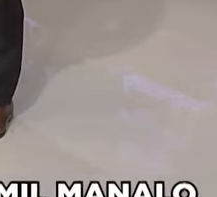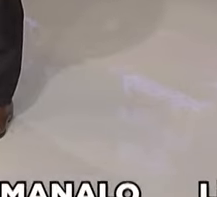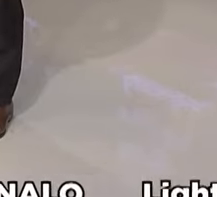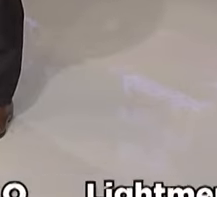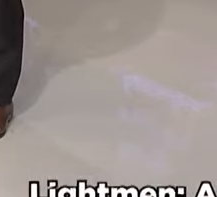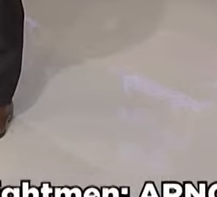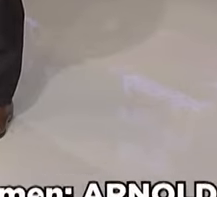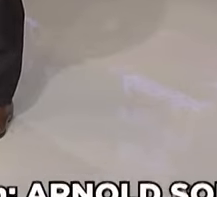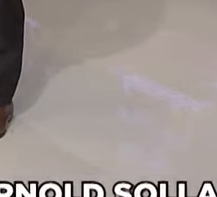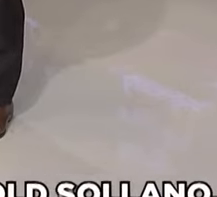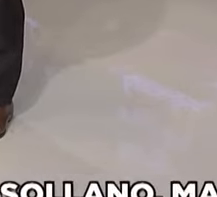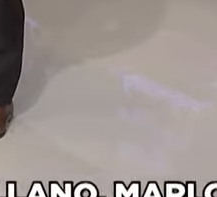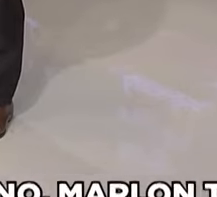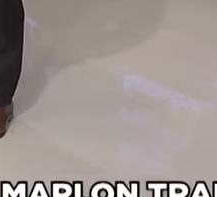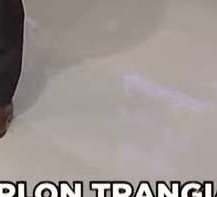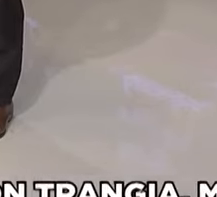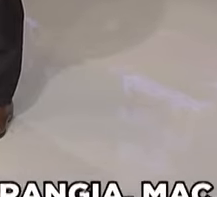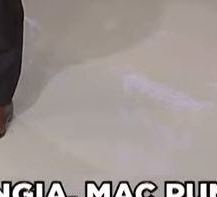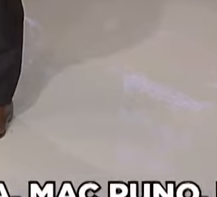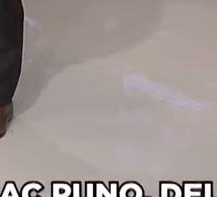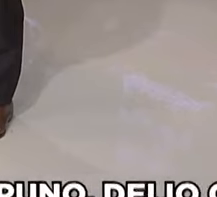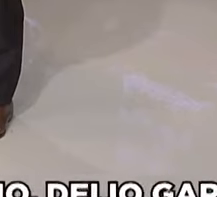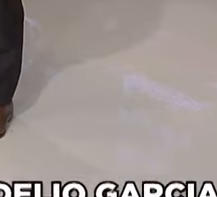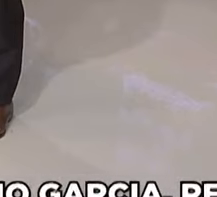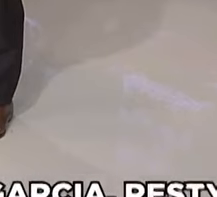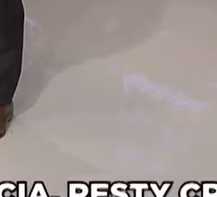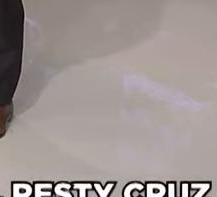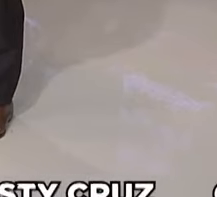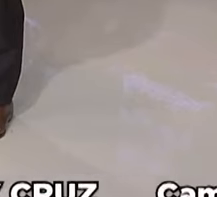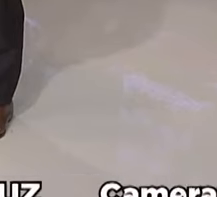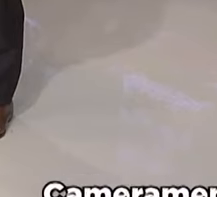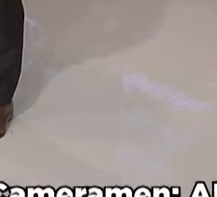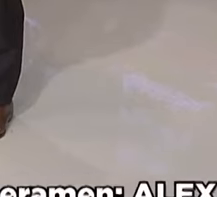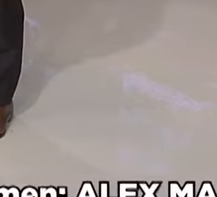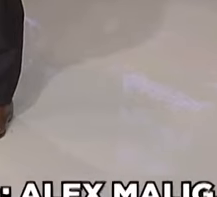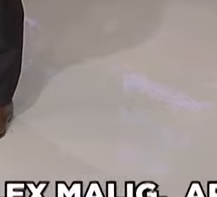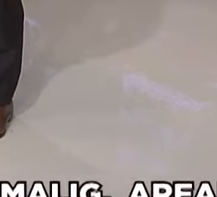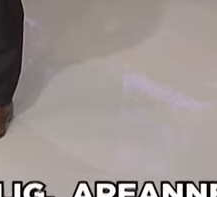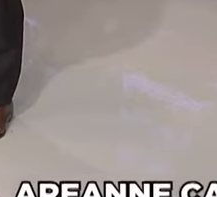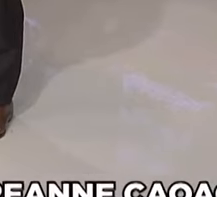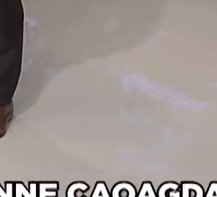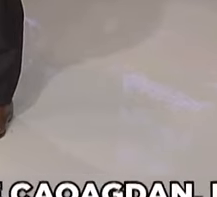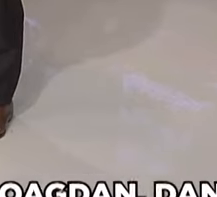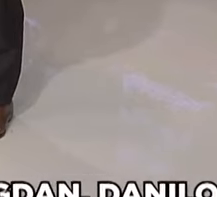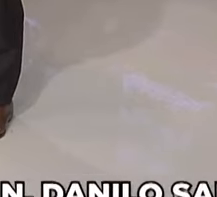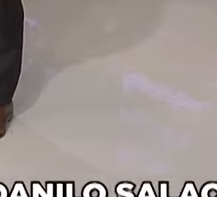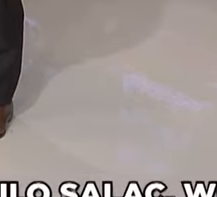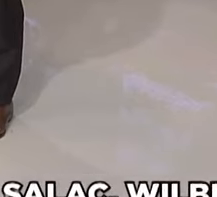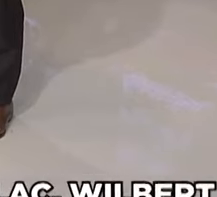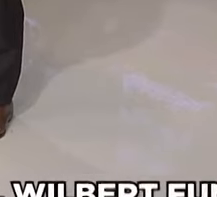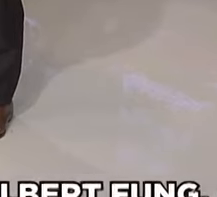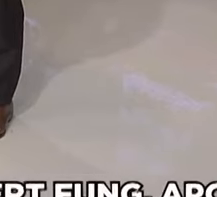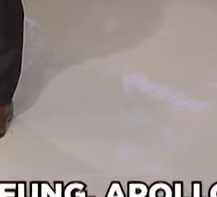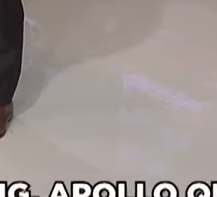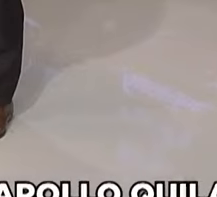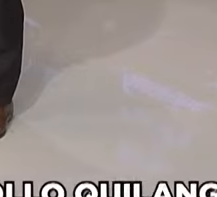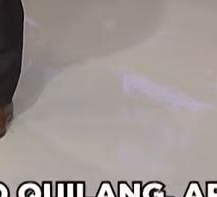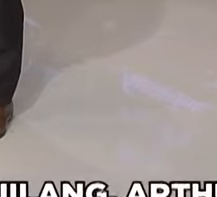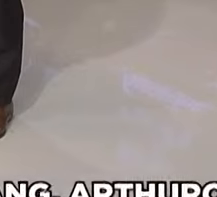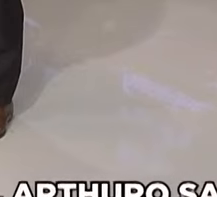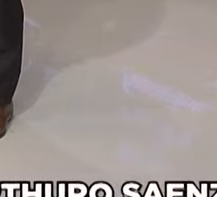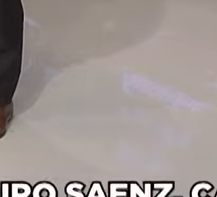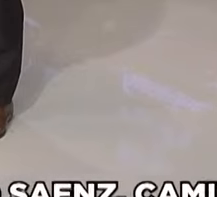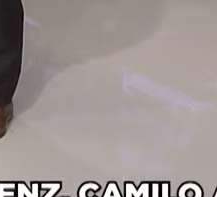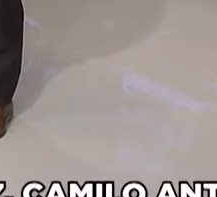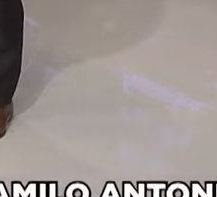ngayon. Pinapatayo. In a market na resort. Oo, tama ka, bahay lang. Antipolo din. Antipolo din. Oh, na